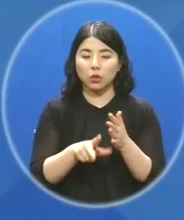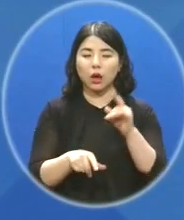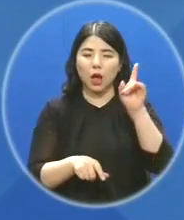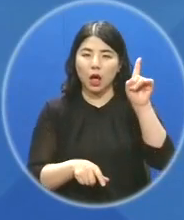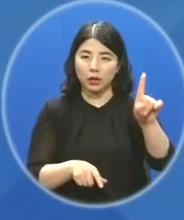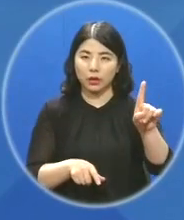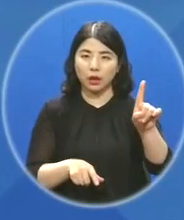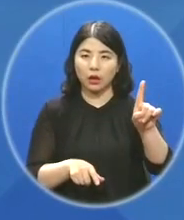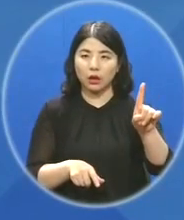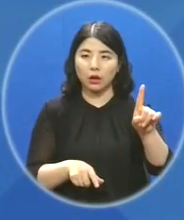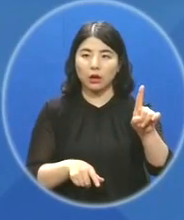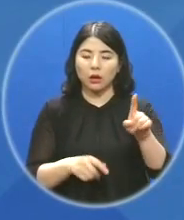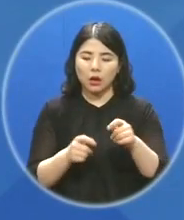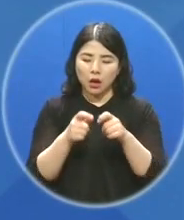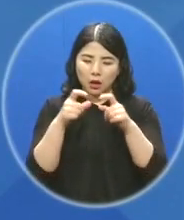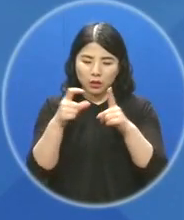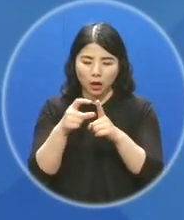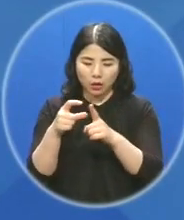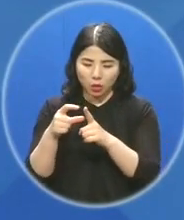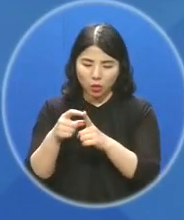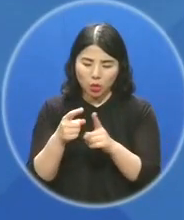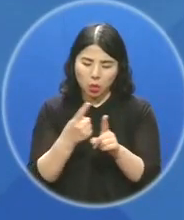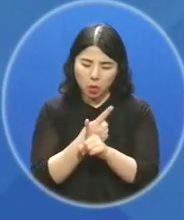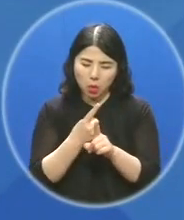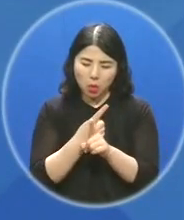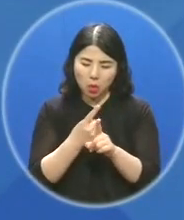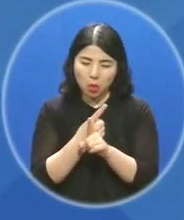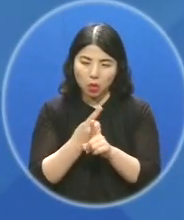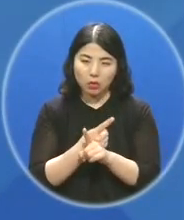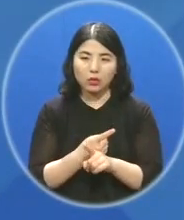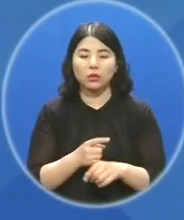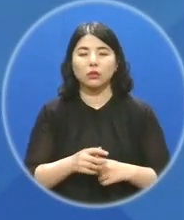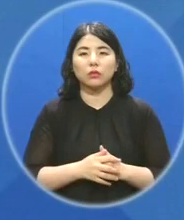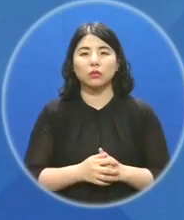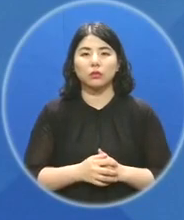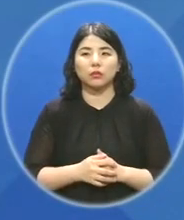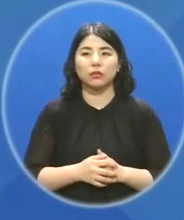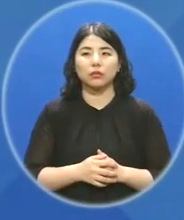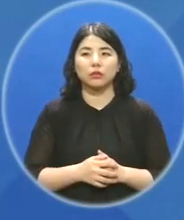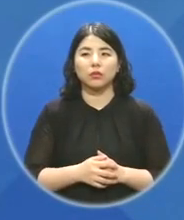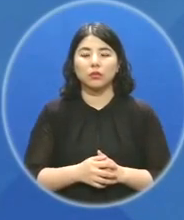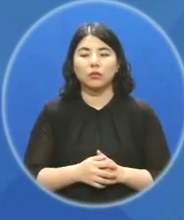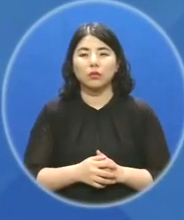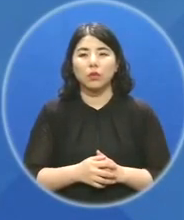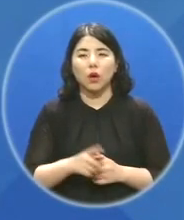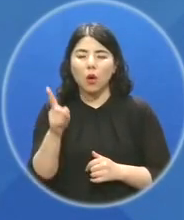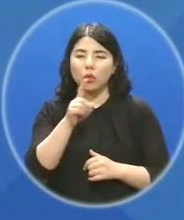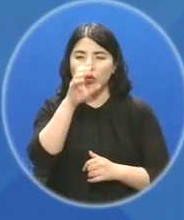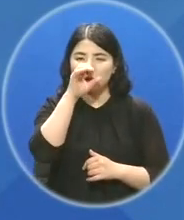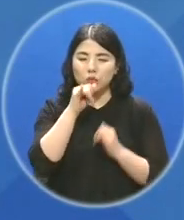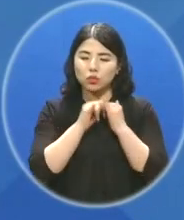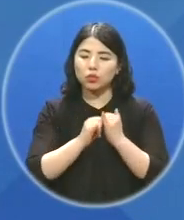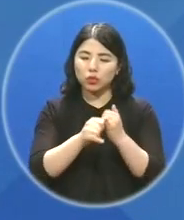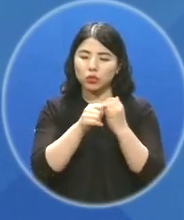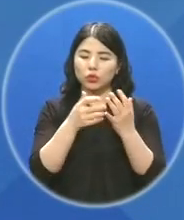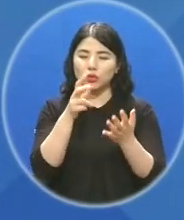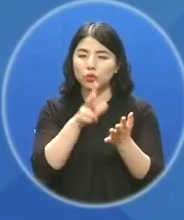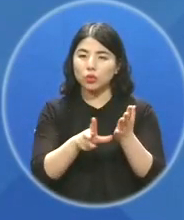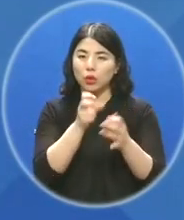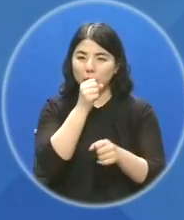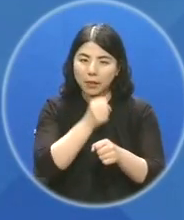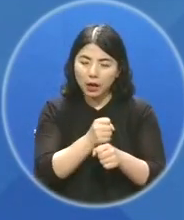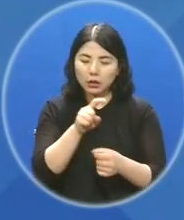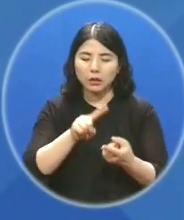다 자구 수정 그 토시 하나 고치는 것도 한 건이고 막 이렇단 말입니다. 그래서 어떻게 하면 좀 우수 조례를 만들지